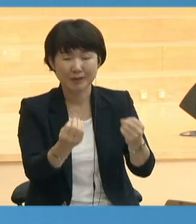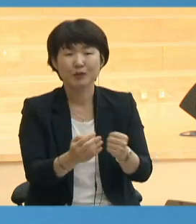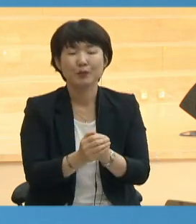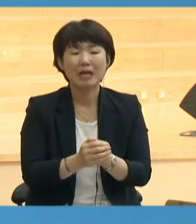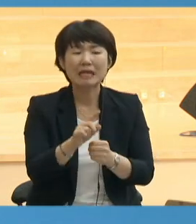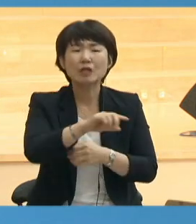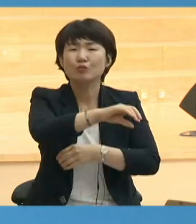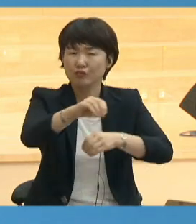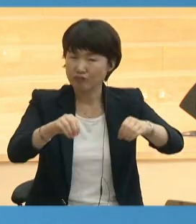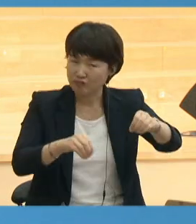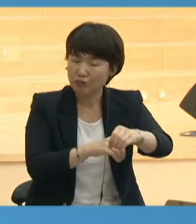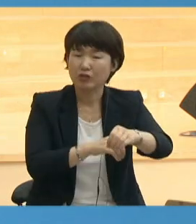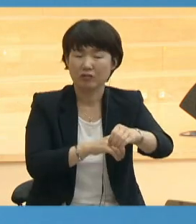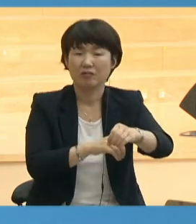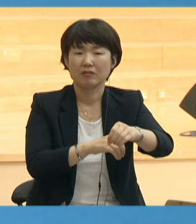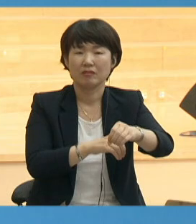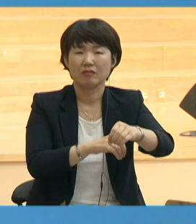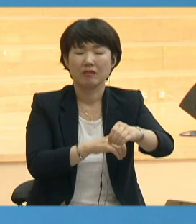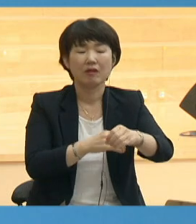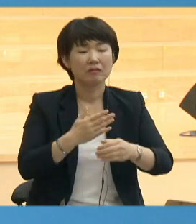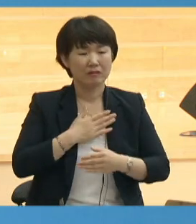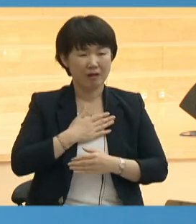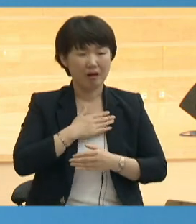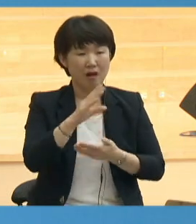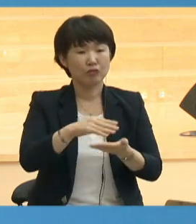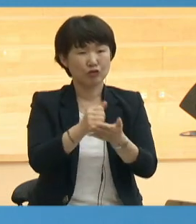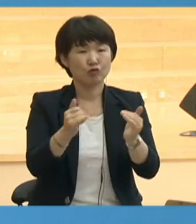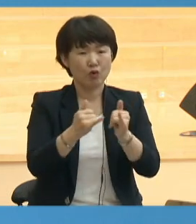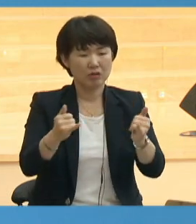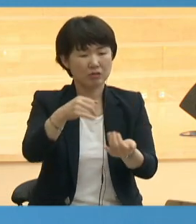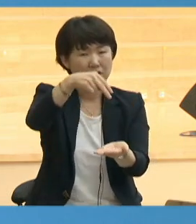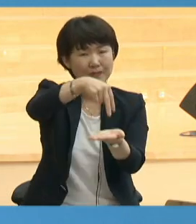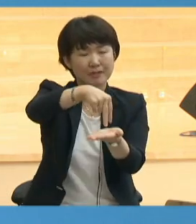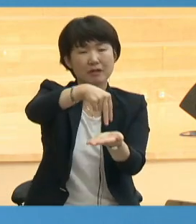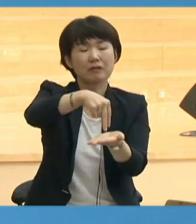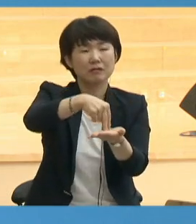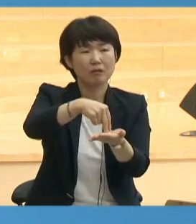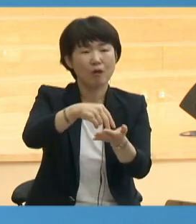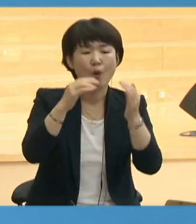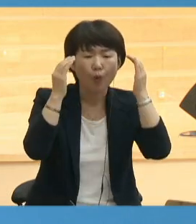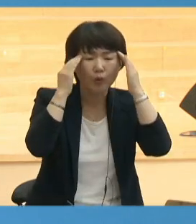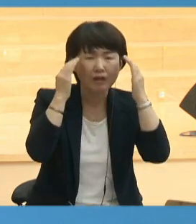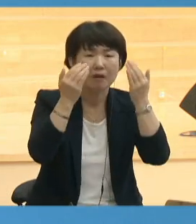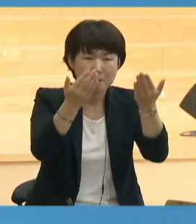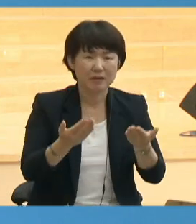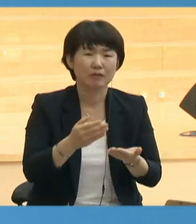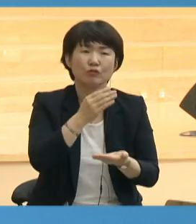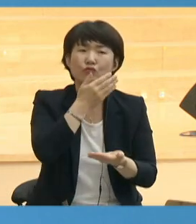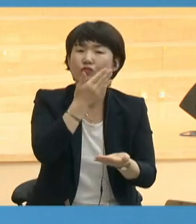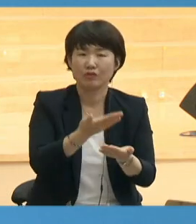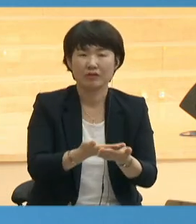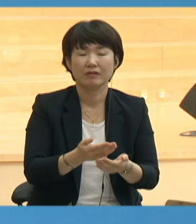그런게 더 어떻게 그리스도인으로서 고난을 받아